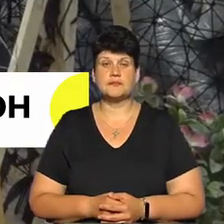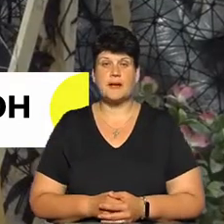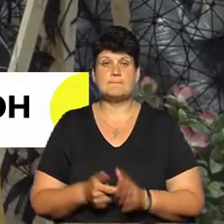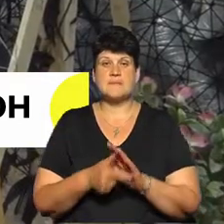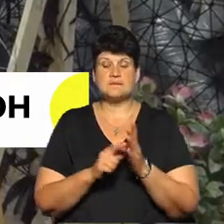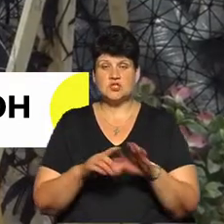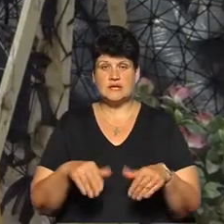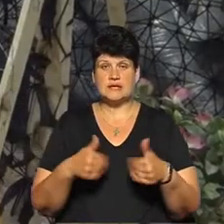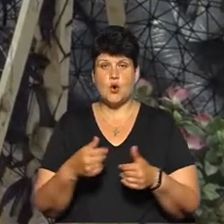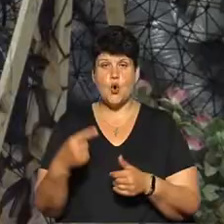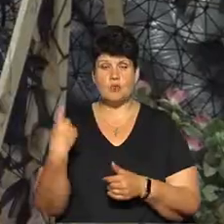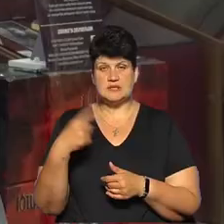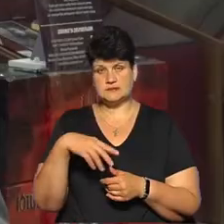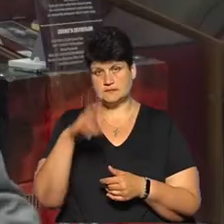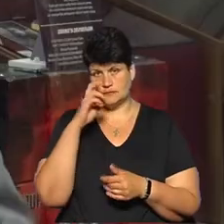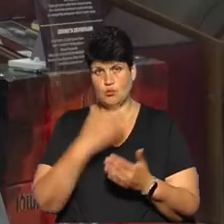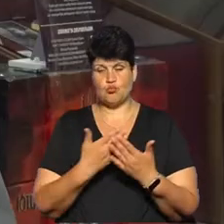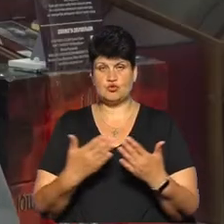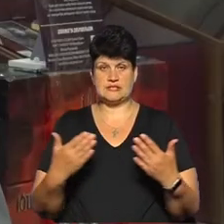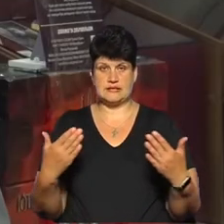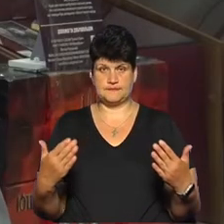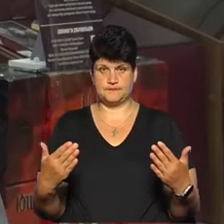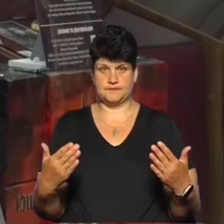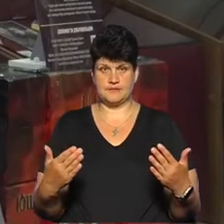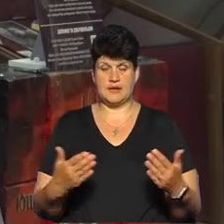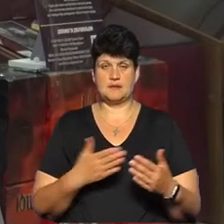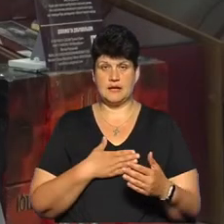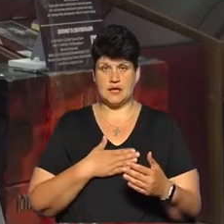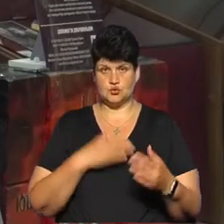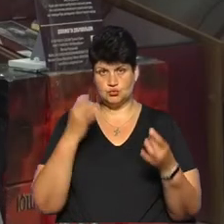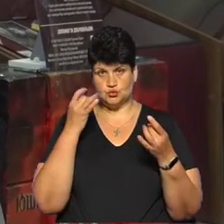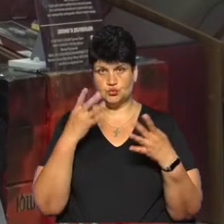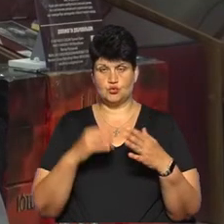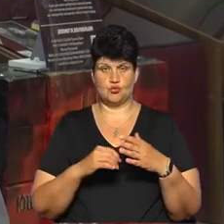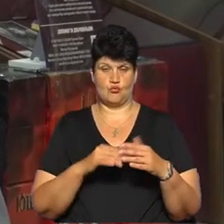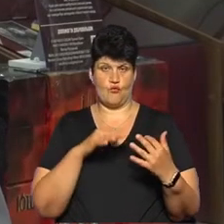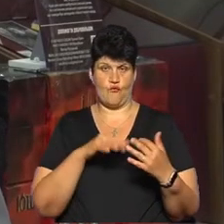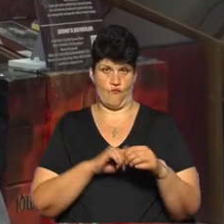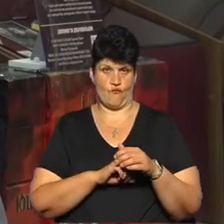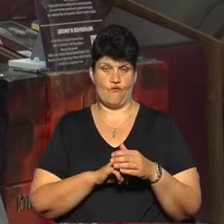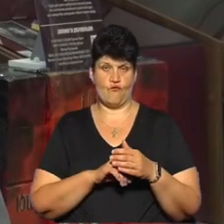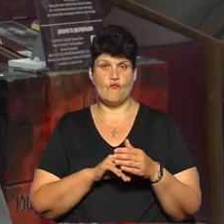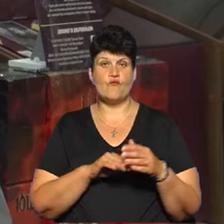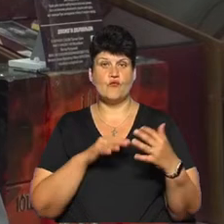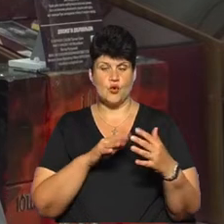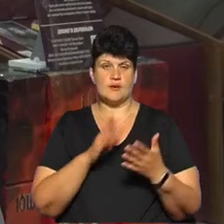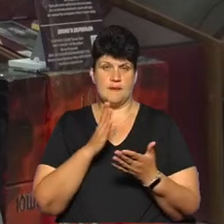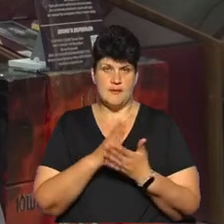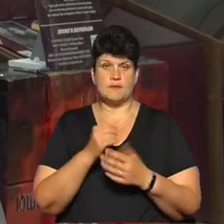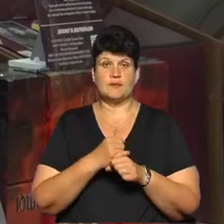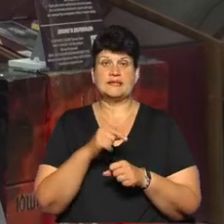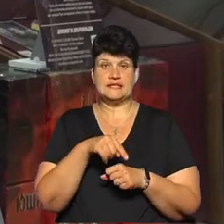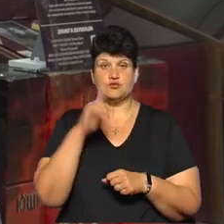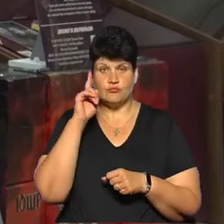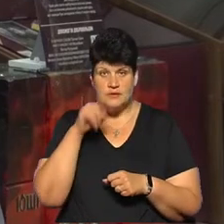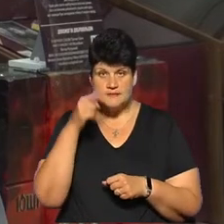надав обласний краєзнавчий музей. Ми на нашому культурному фронті мусимо робити те, що ми вміємо, те, що ми знаємо